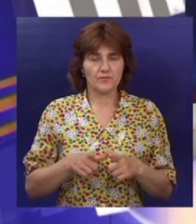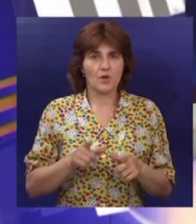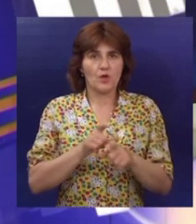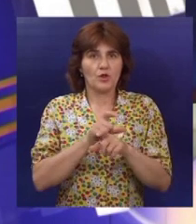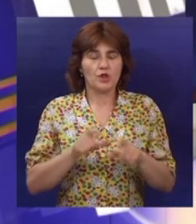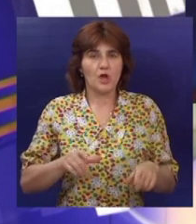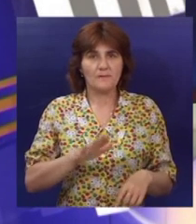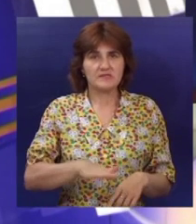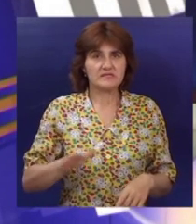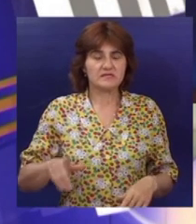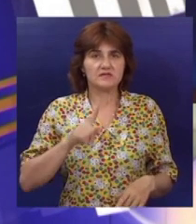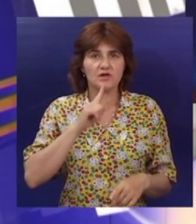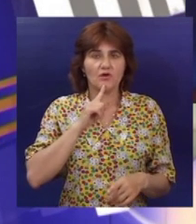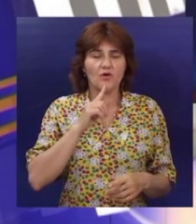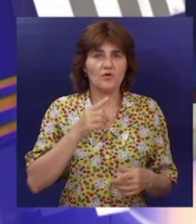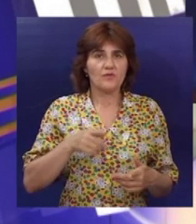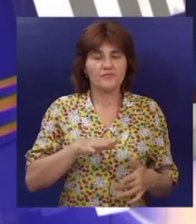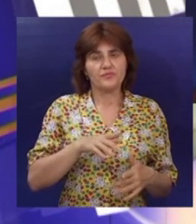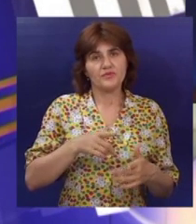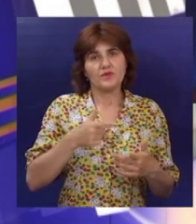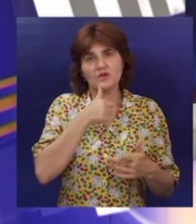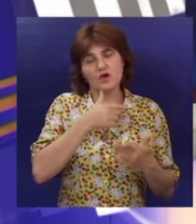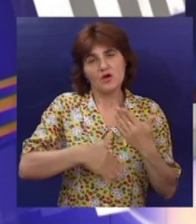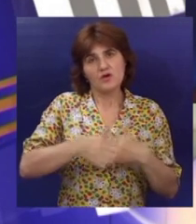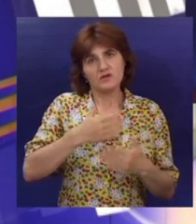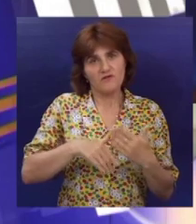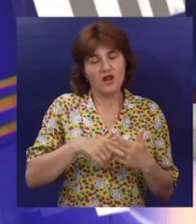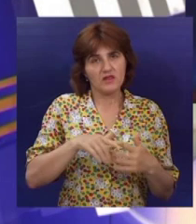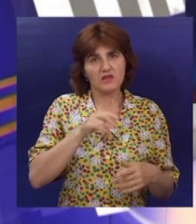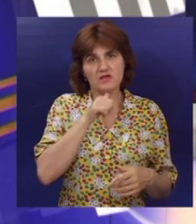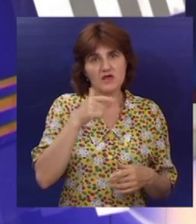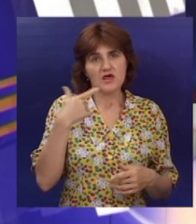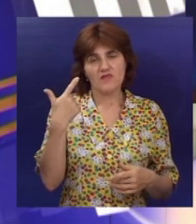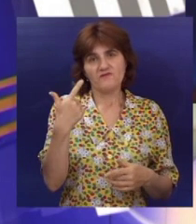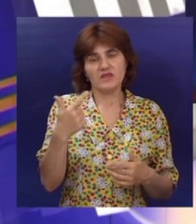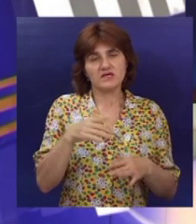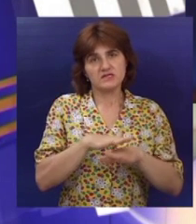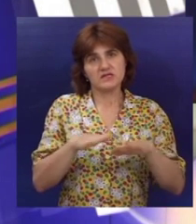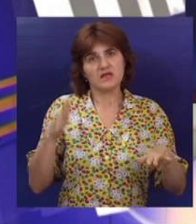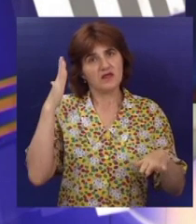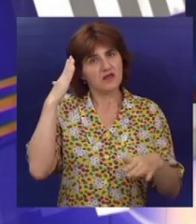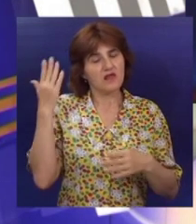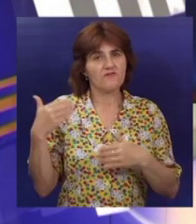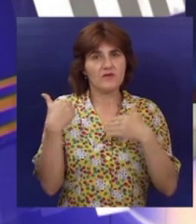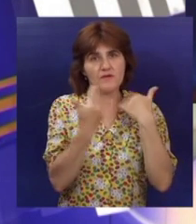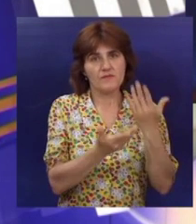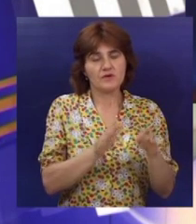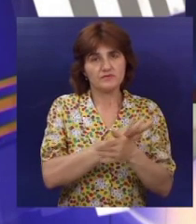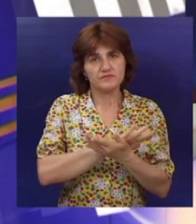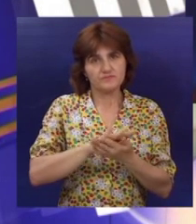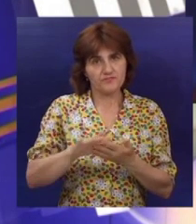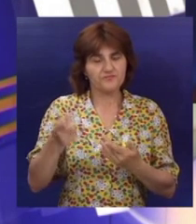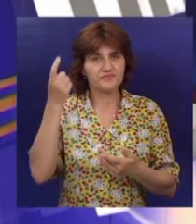U Dom za decu ometenu u razvoju Kolevka danas je stiglo 20 antidekubitalnih dušeka za koje je sredstvo